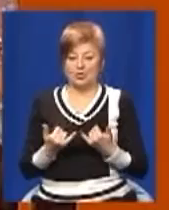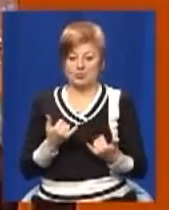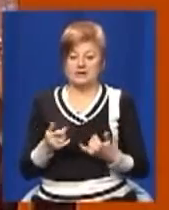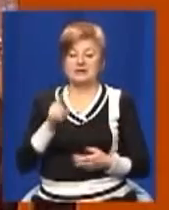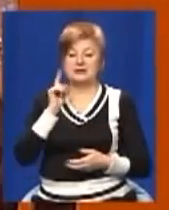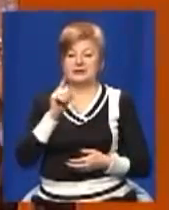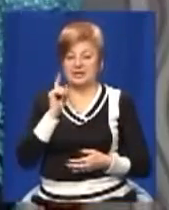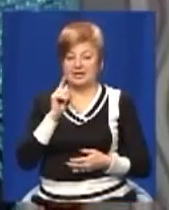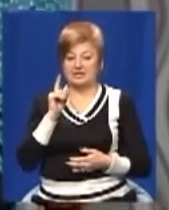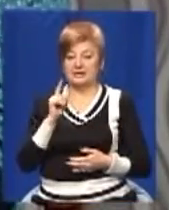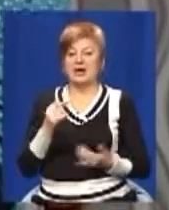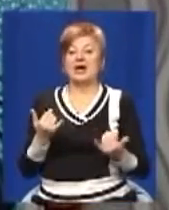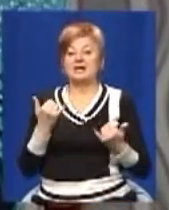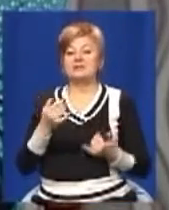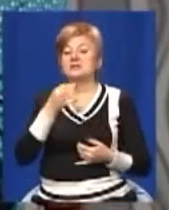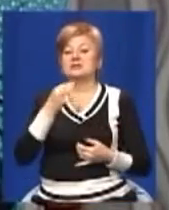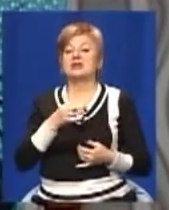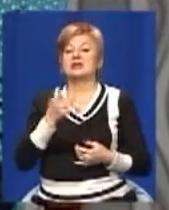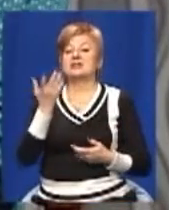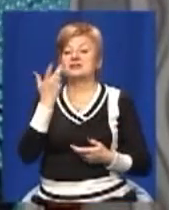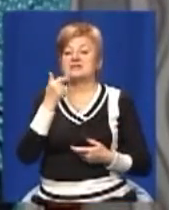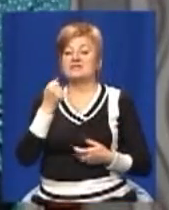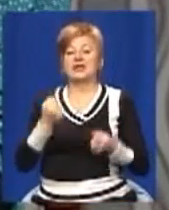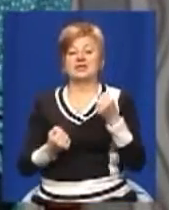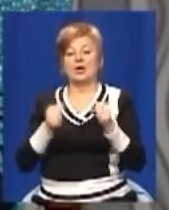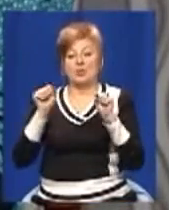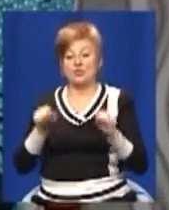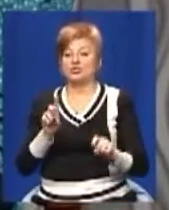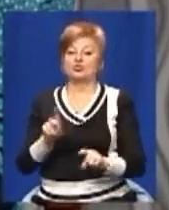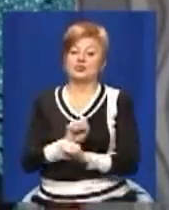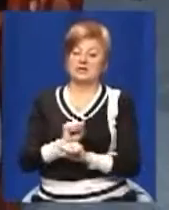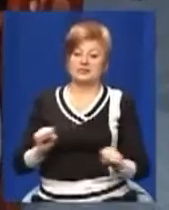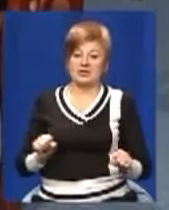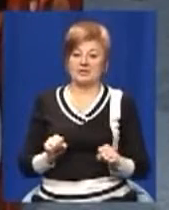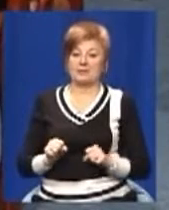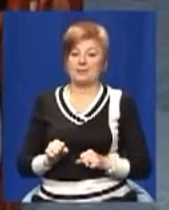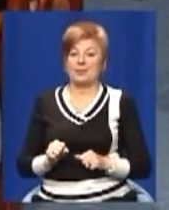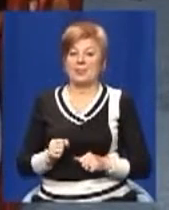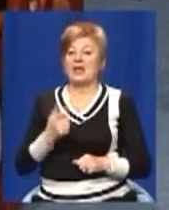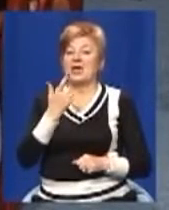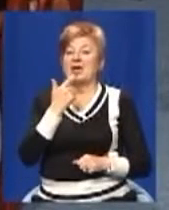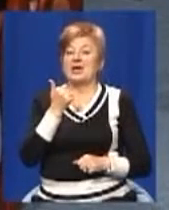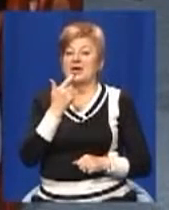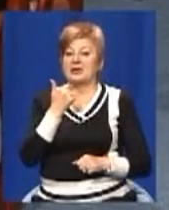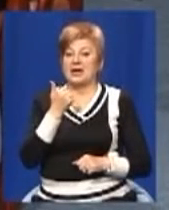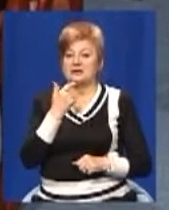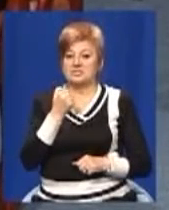жовтий, зелений. А тепер скажи, на який колір треба їхати, на який не треба їхати? На